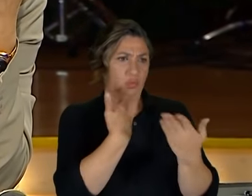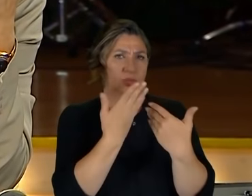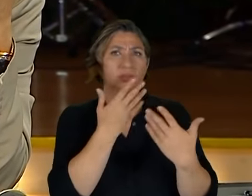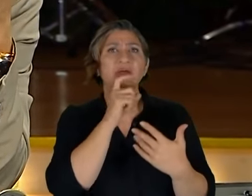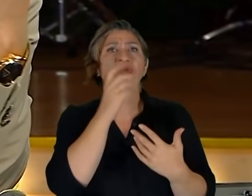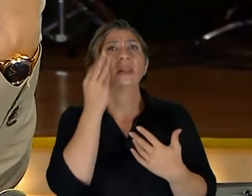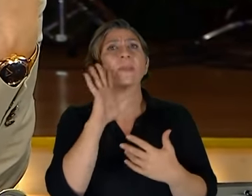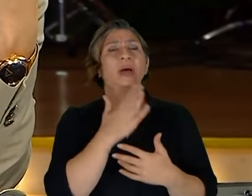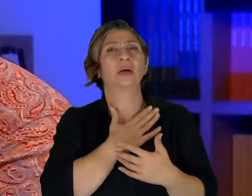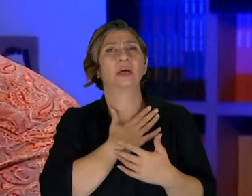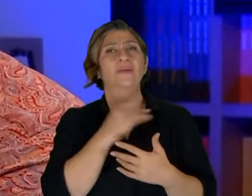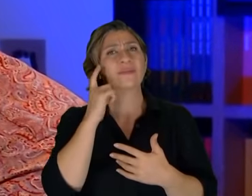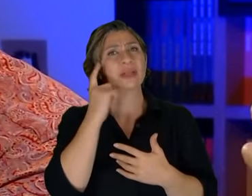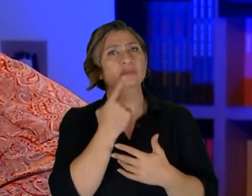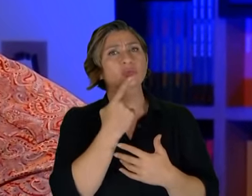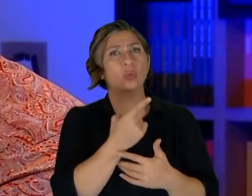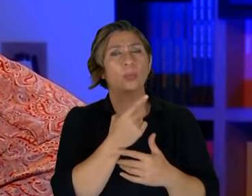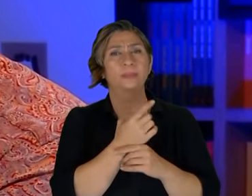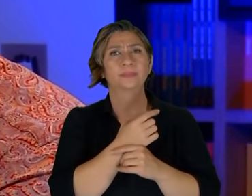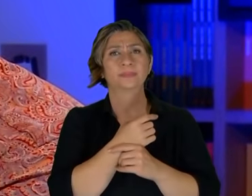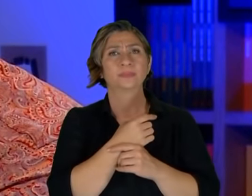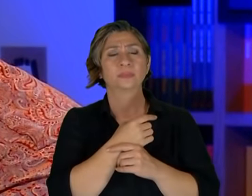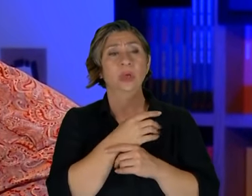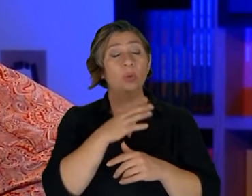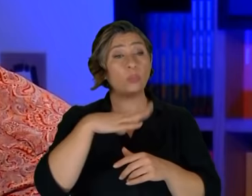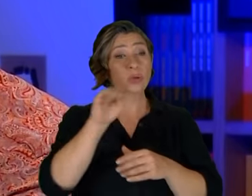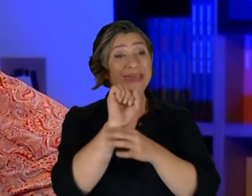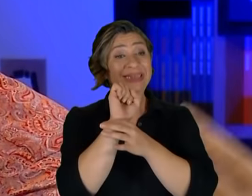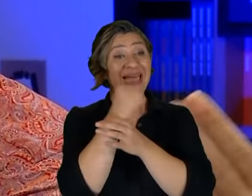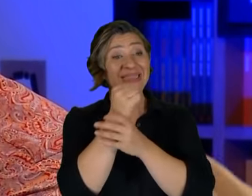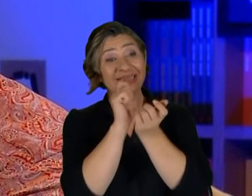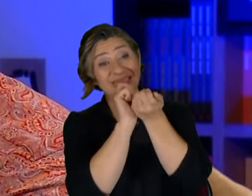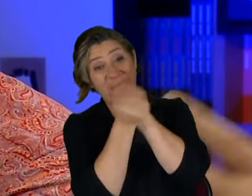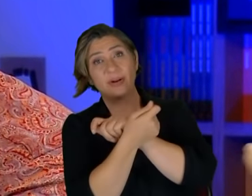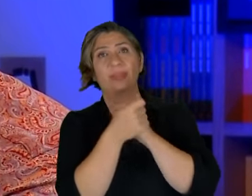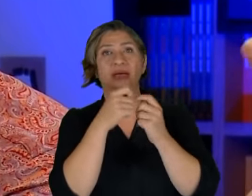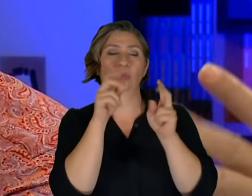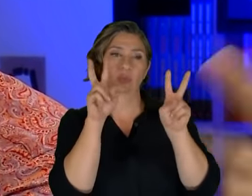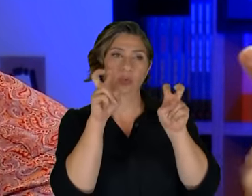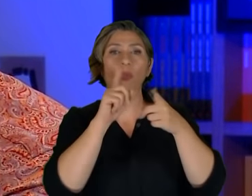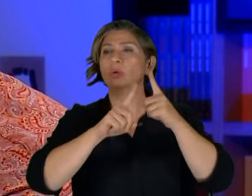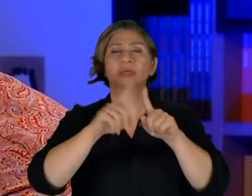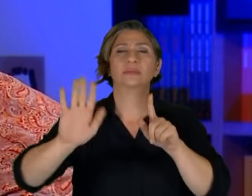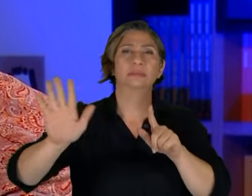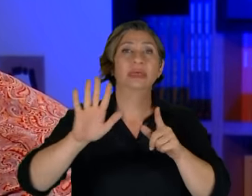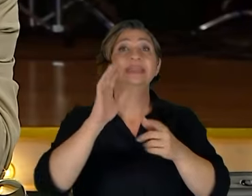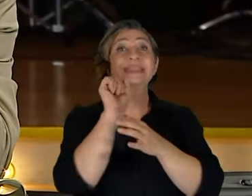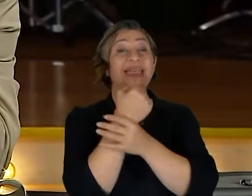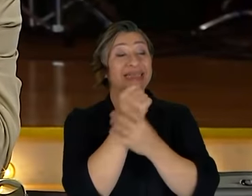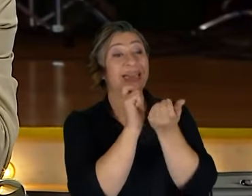sakın yanlış anlama yani, fikrimi söylüyorum yani, bütün aslında sanatsal devrimlerden söz ediyoruz tabii, siyasi değil, sanatsal